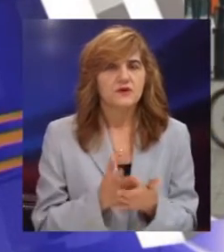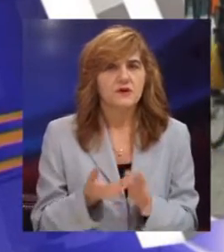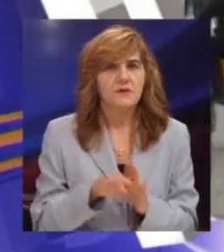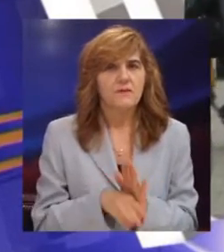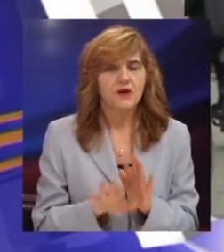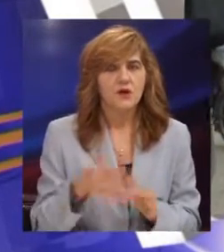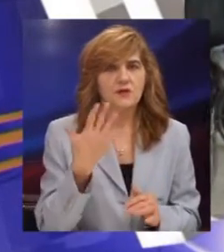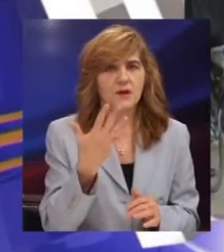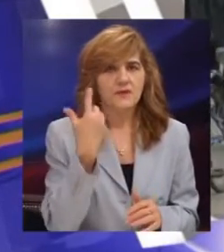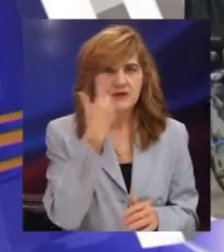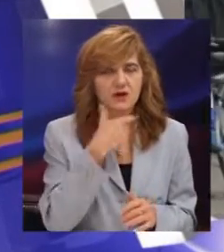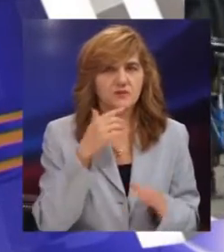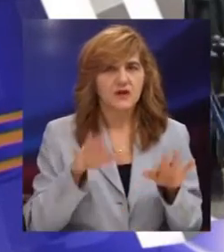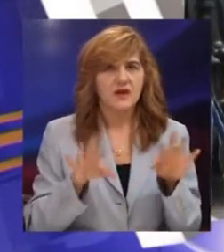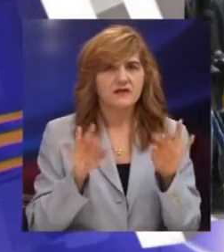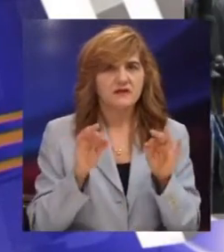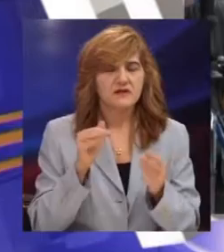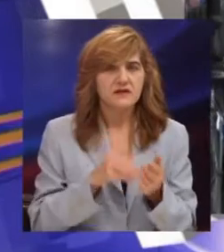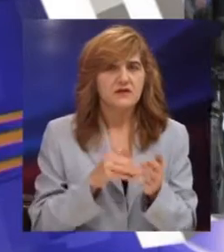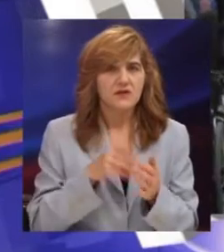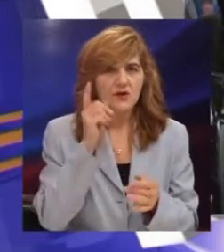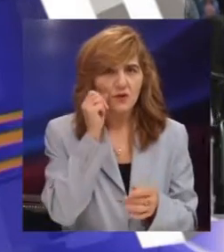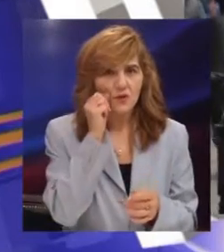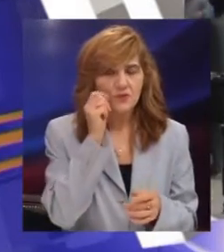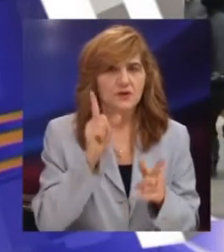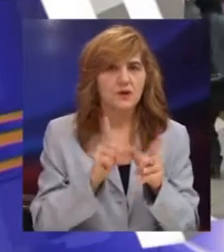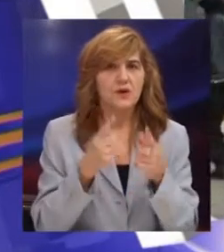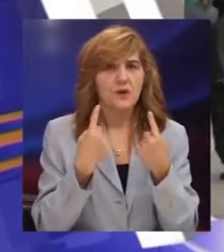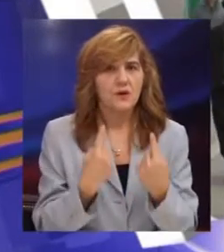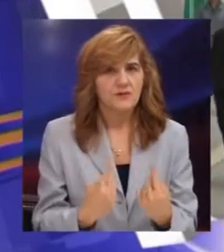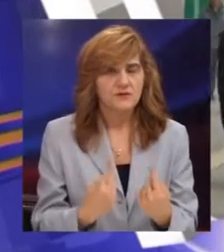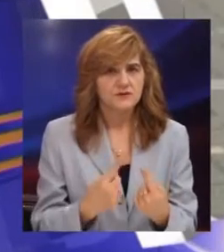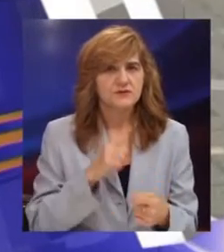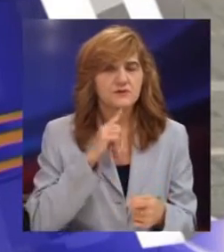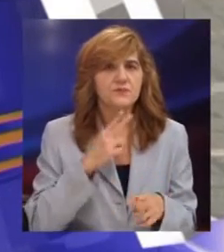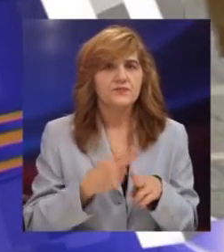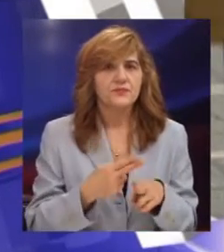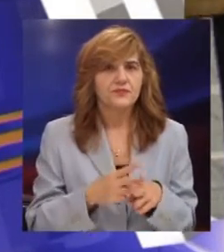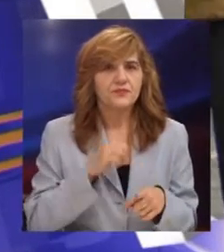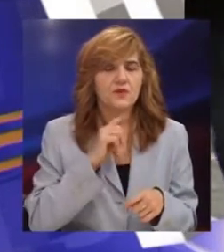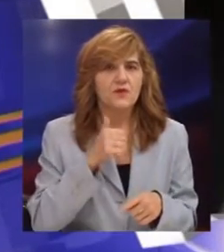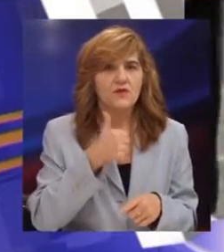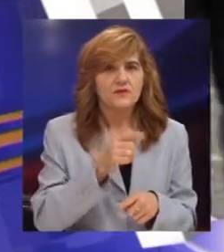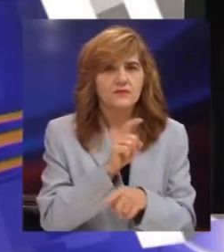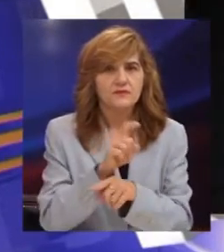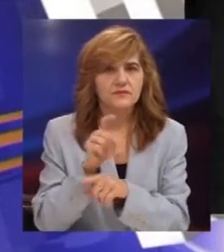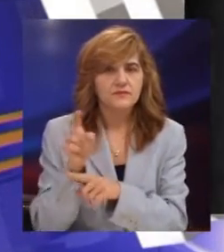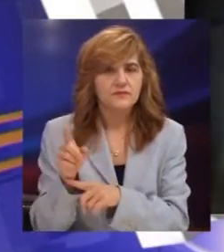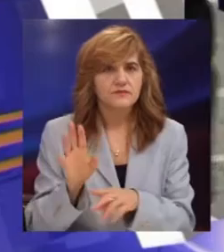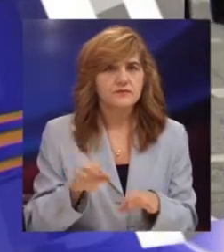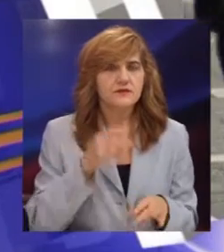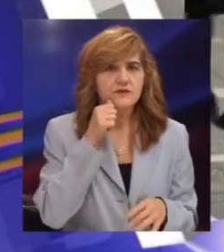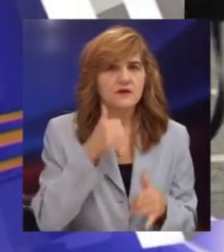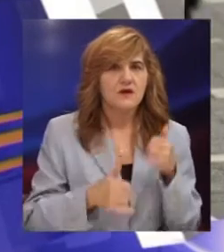kod manje od 5 osoba na 10.000 stanovnika, ali unutar te grupe postoje i vrlo retke, koje pogađaju jednu osobu na